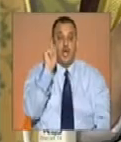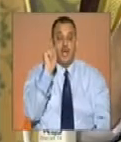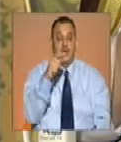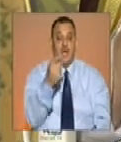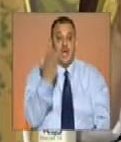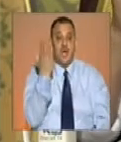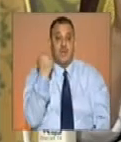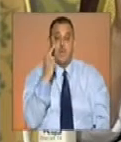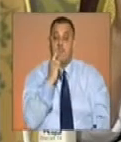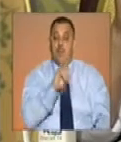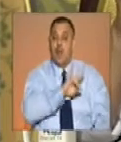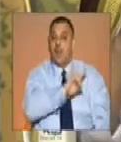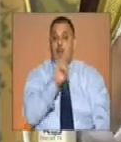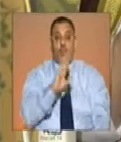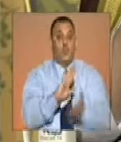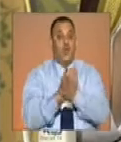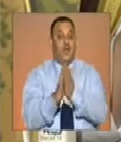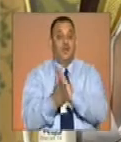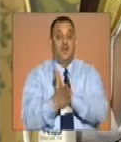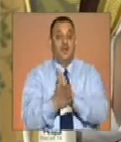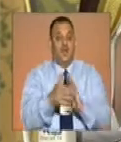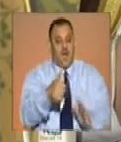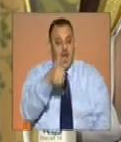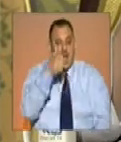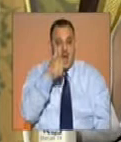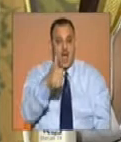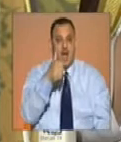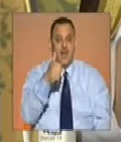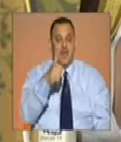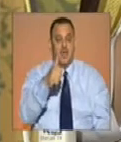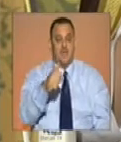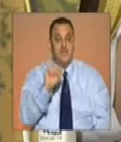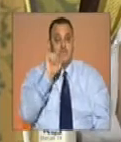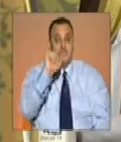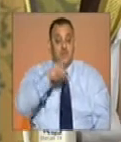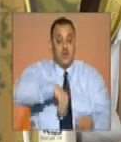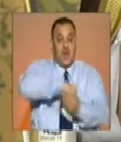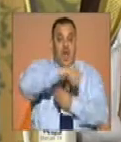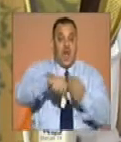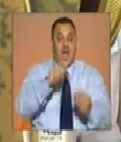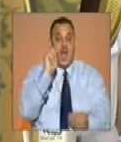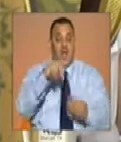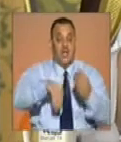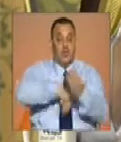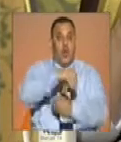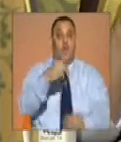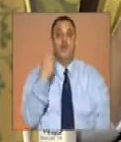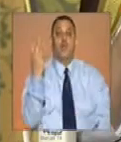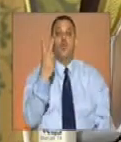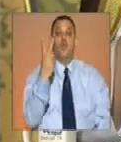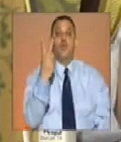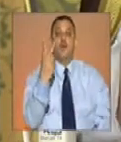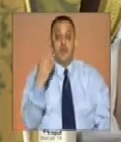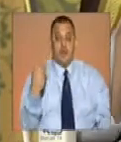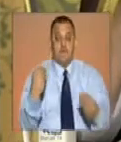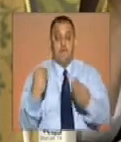ولا لم تحج، قلت لم تحج أبدا. الأفضل أخت الفاضلة أن تسير لها حج وعمرة، هذا هو الأفضل، أن تسير